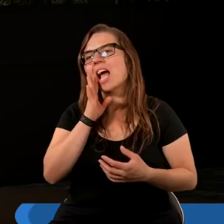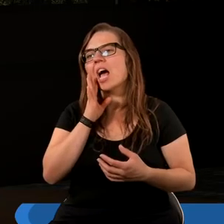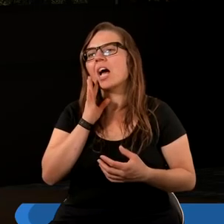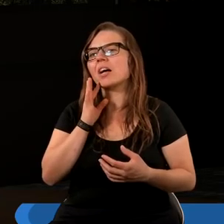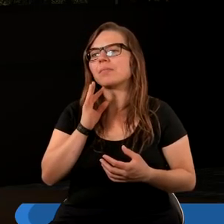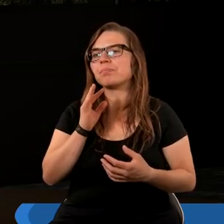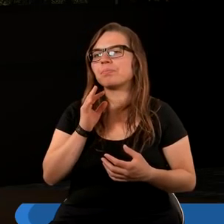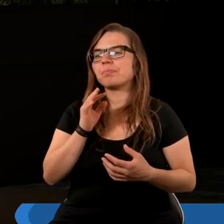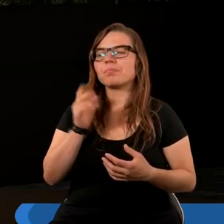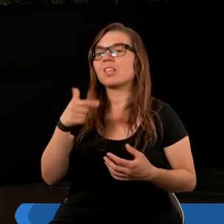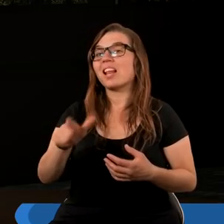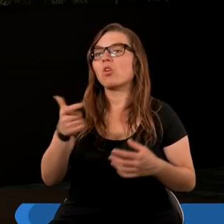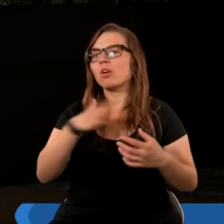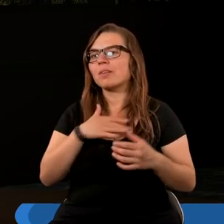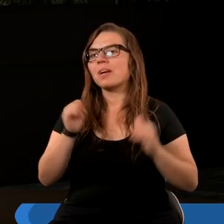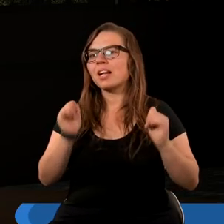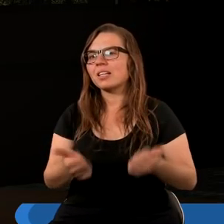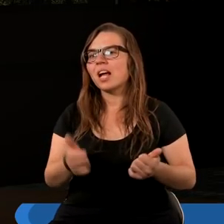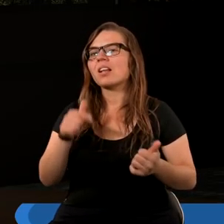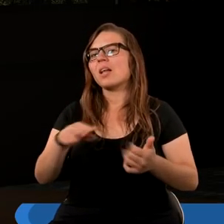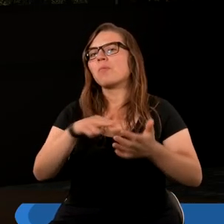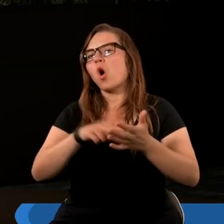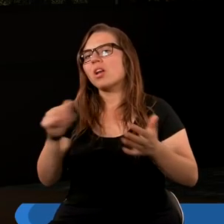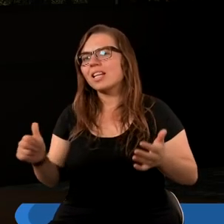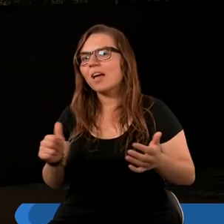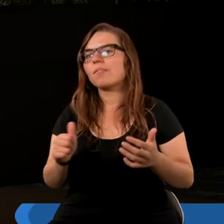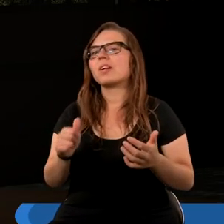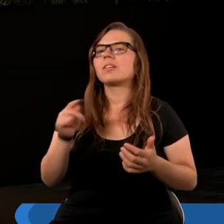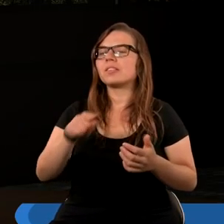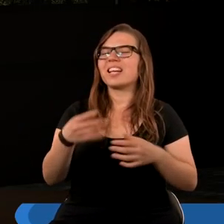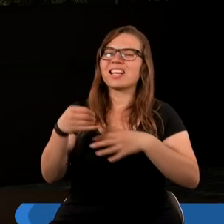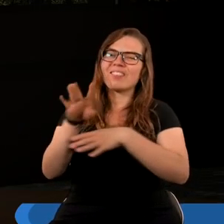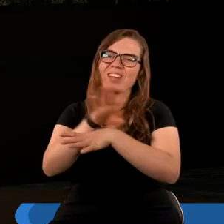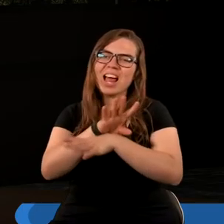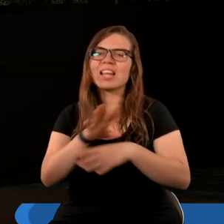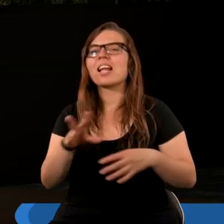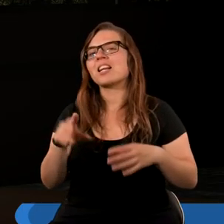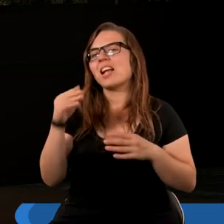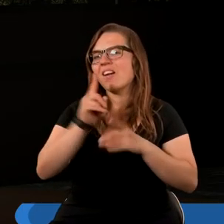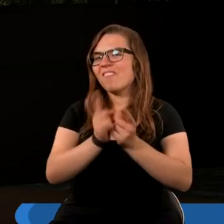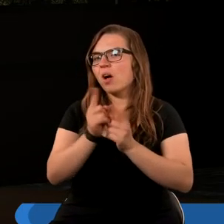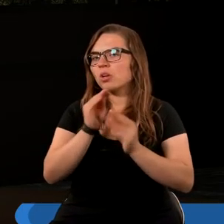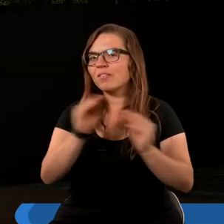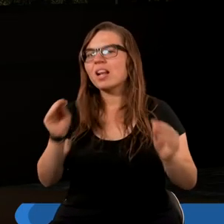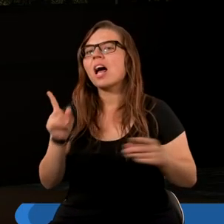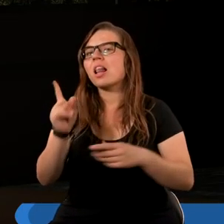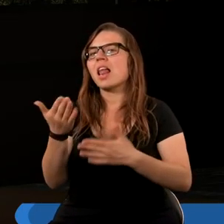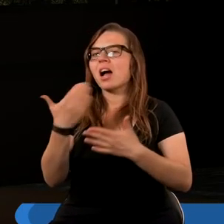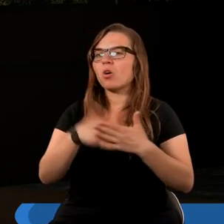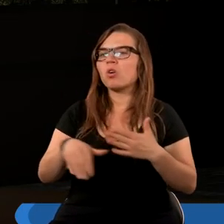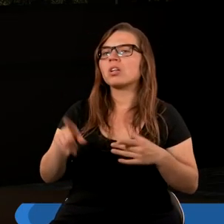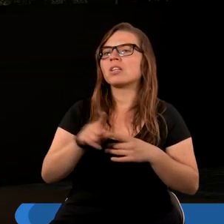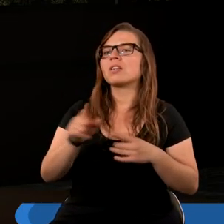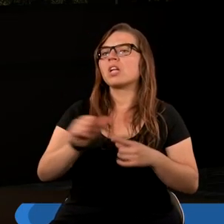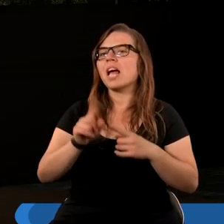wizji tego, co ma się stać, z tym odstępstwem, ze zwiedzeniem, z fałszywymi naukami, na koniec